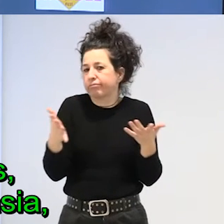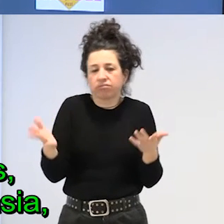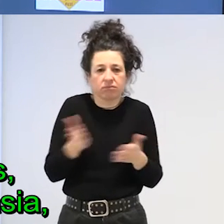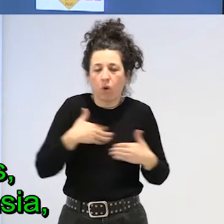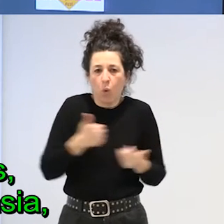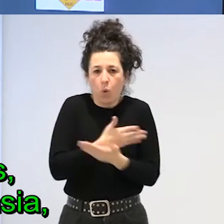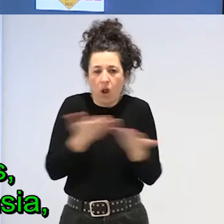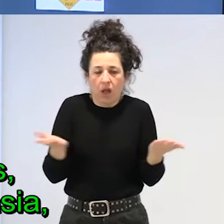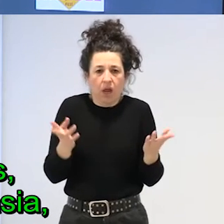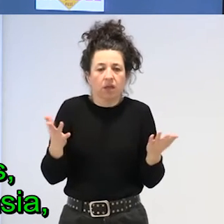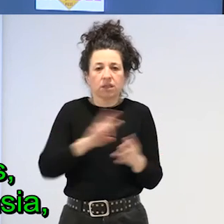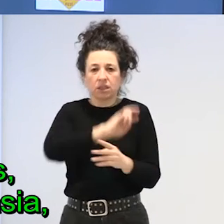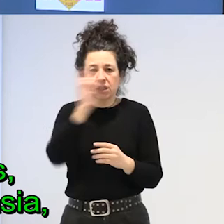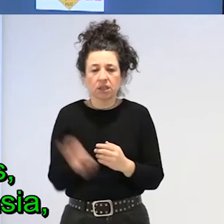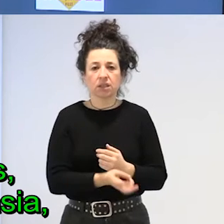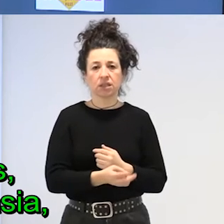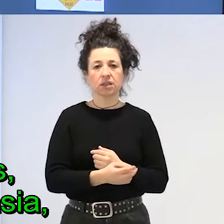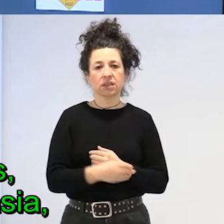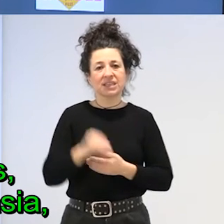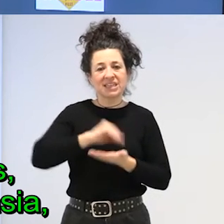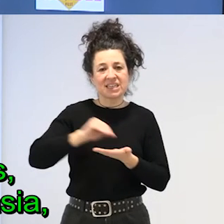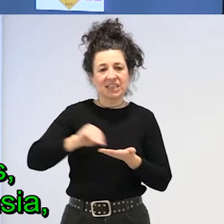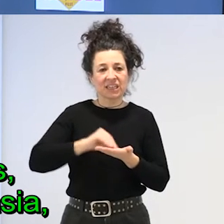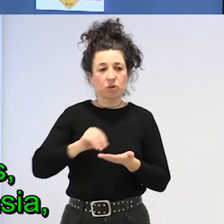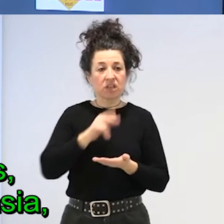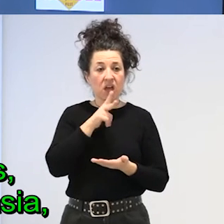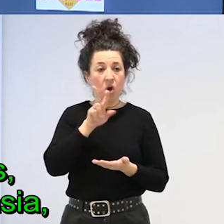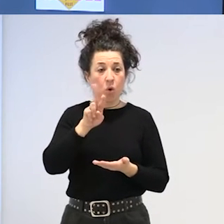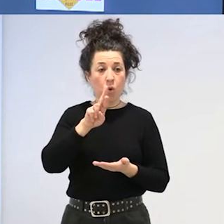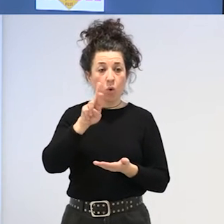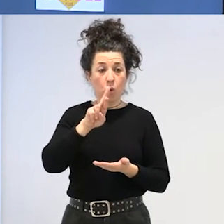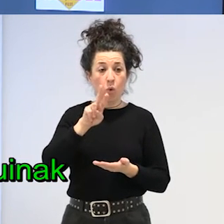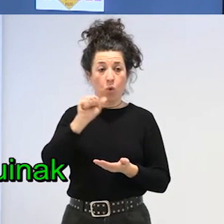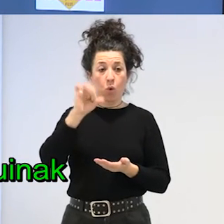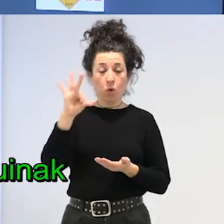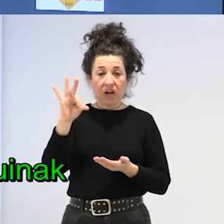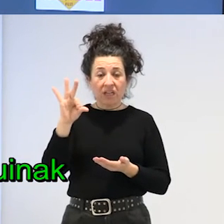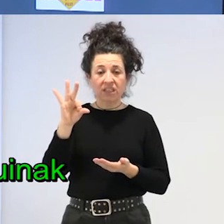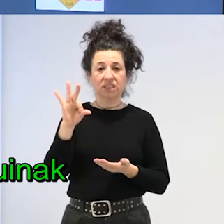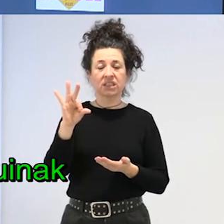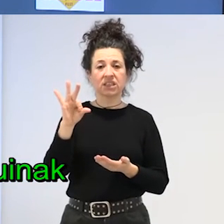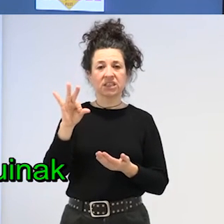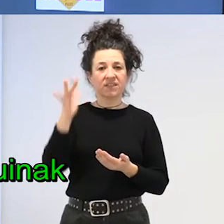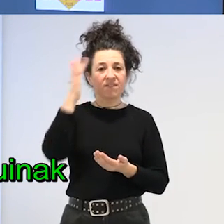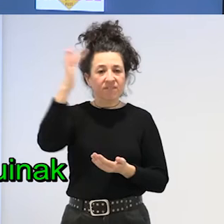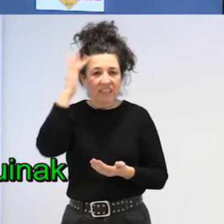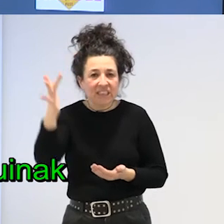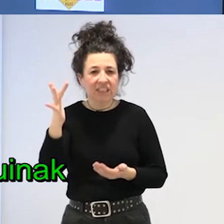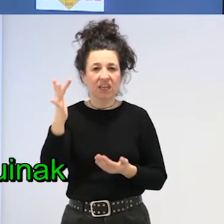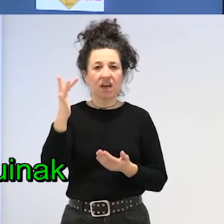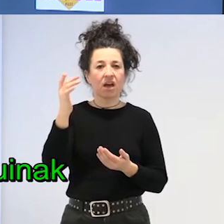Gero Las Escritoras de Urras, emakumezkoek idatzitako fantasia, zientzia fikzio eta beldurrezko